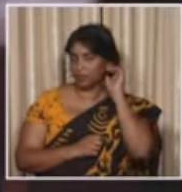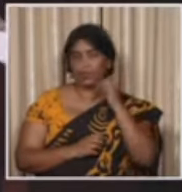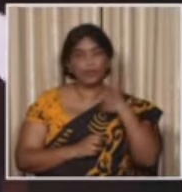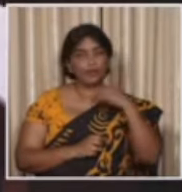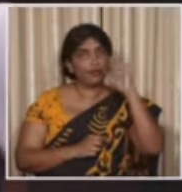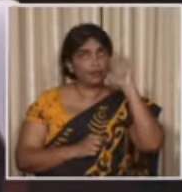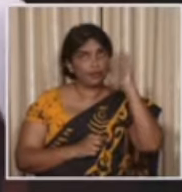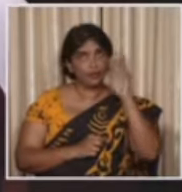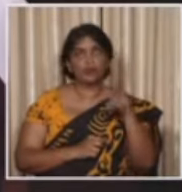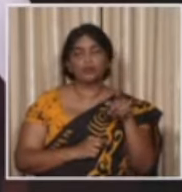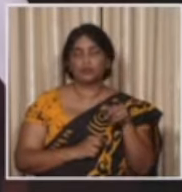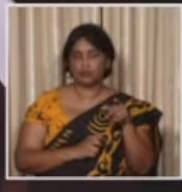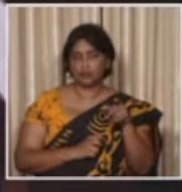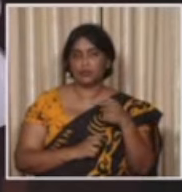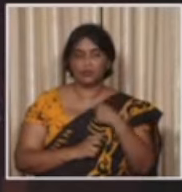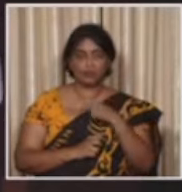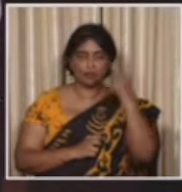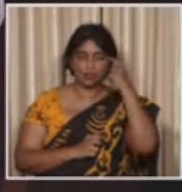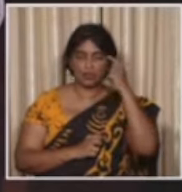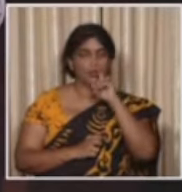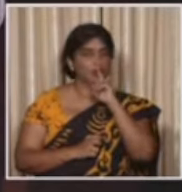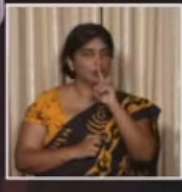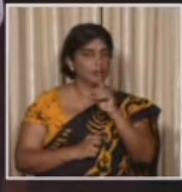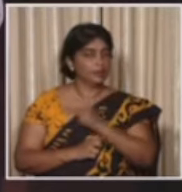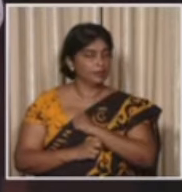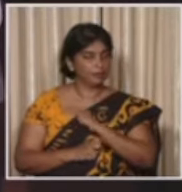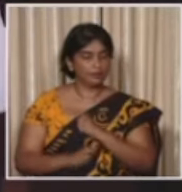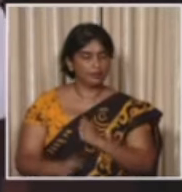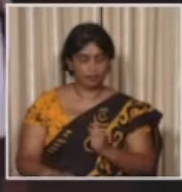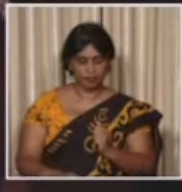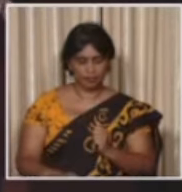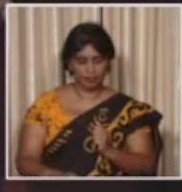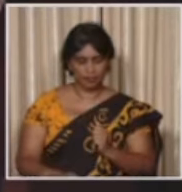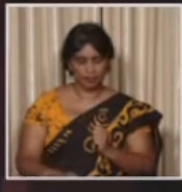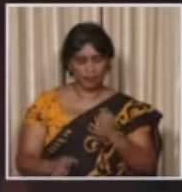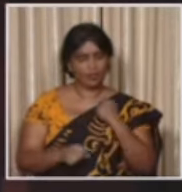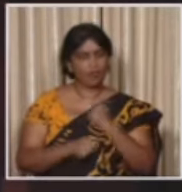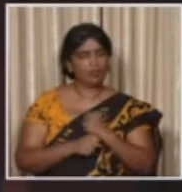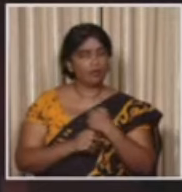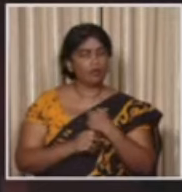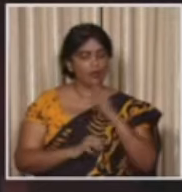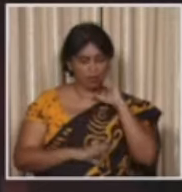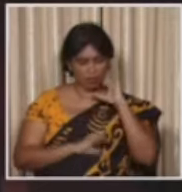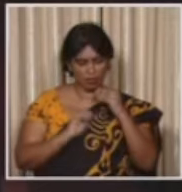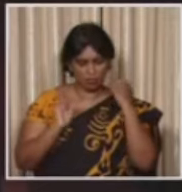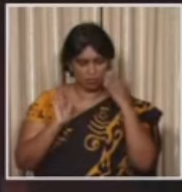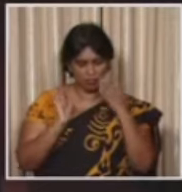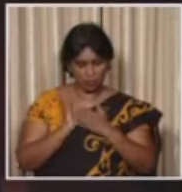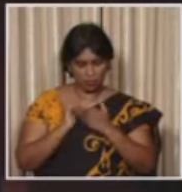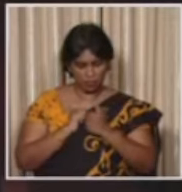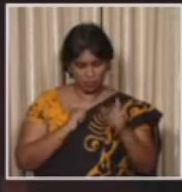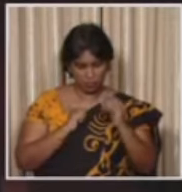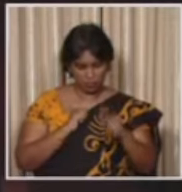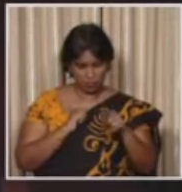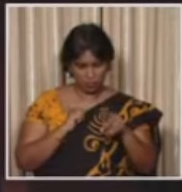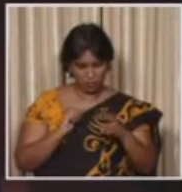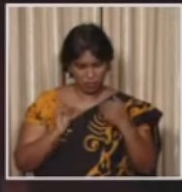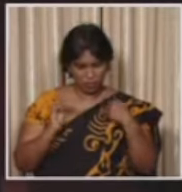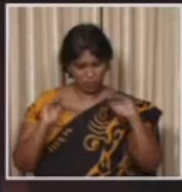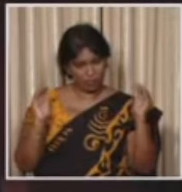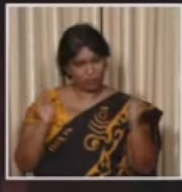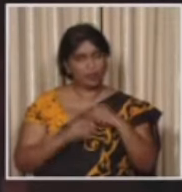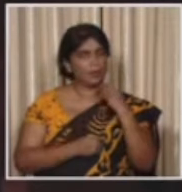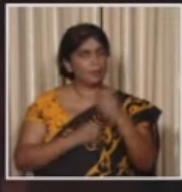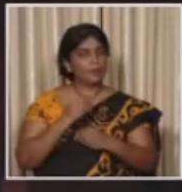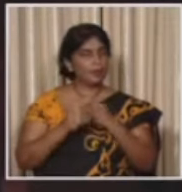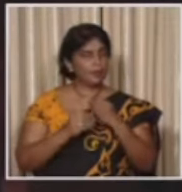විශේෂයෙන්ම මම මතක් කරන්න කැමතියි, රජයේ සංගණනම ඔප්පු කරා මේ ශුද්‍ර කුඩා හා මධ්‍ය